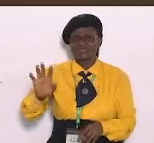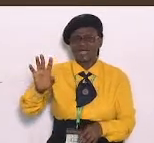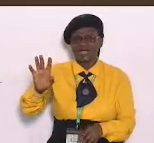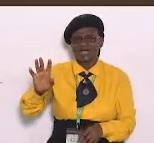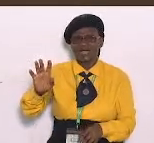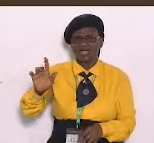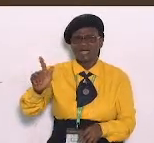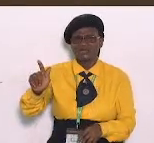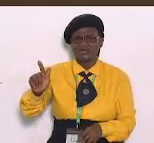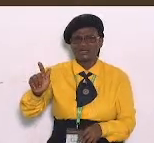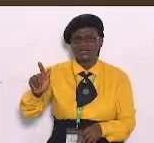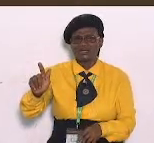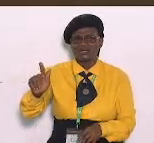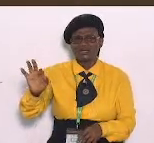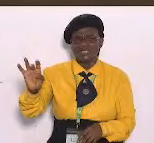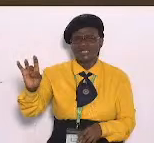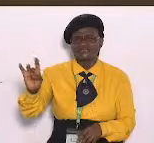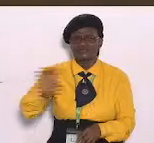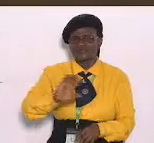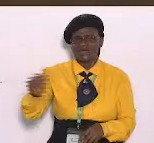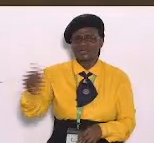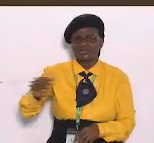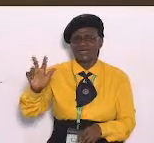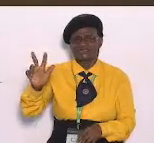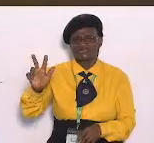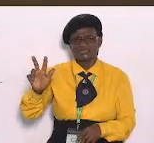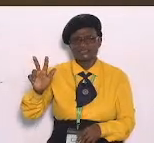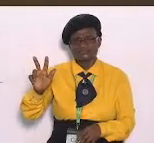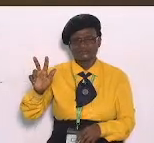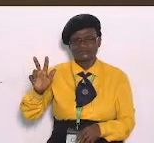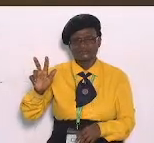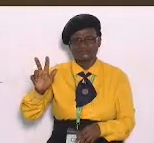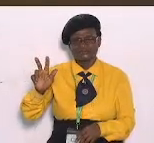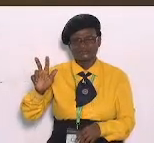miséricorde proverb 28 verset